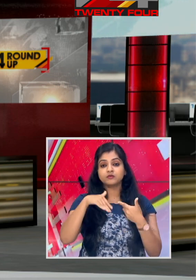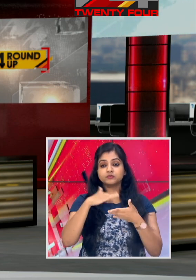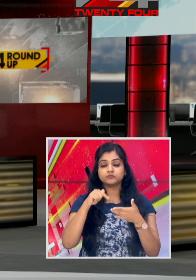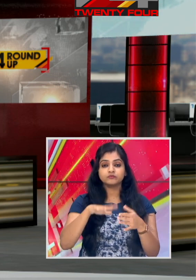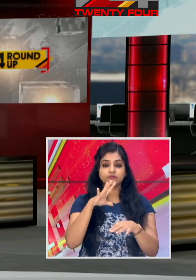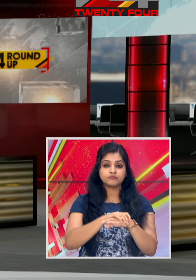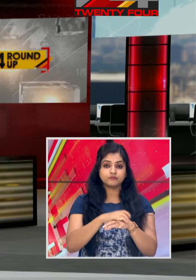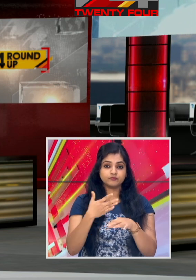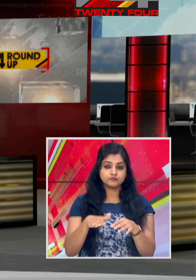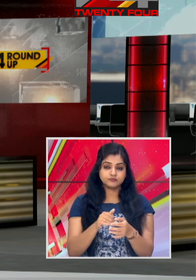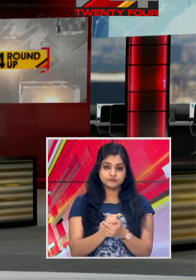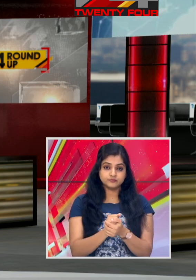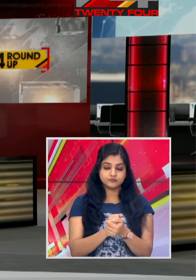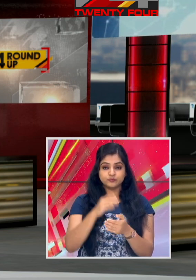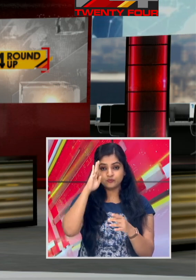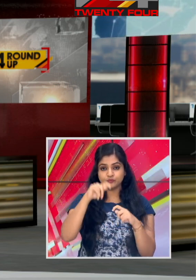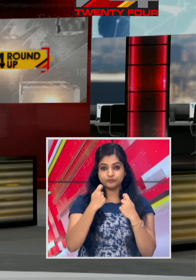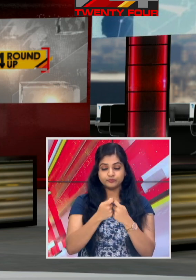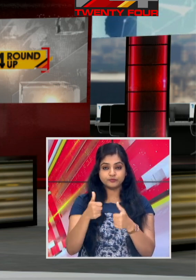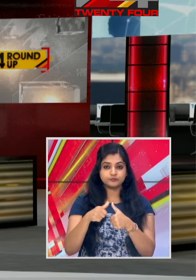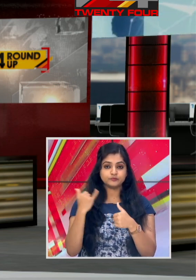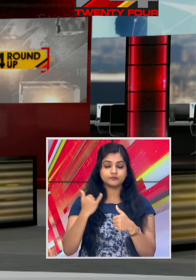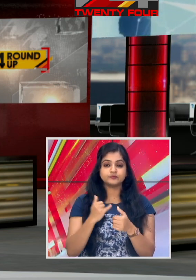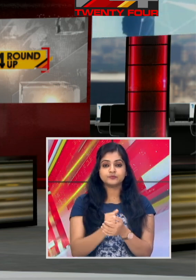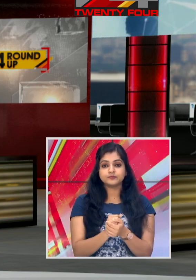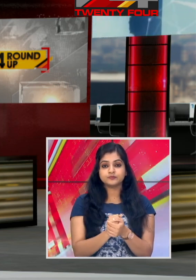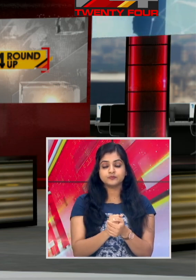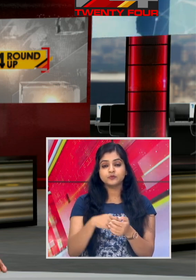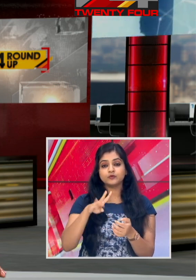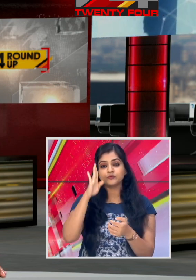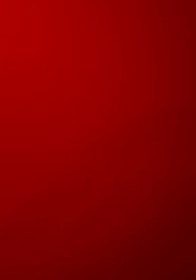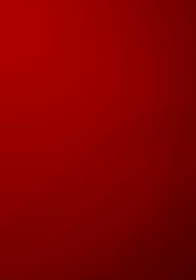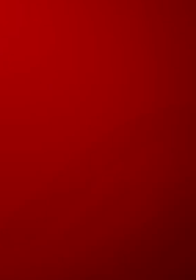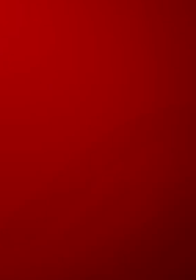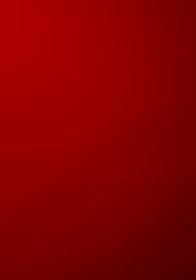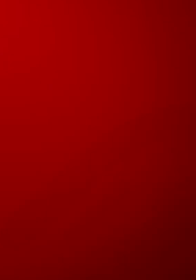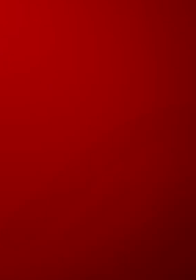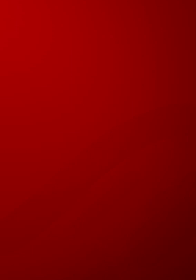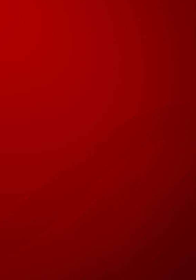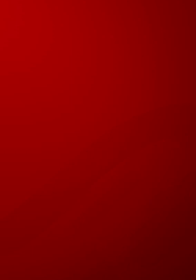പുറത്തു വരാനുണ്ട്. പോലീസിൻ്റെ ഭാഗത്തുനിന്ന് പ്രതികരണവും പ്രതീക്ഷിക്കുന്നുണ്ട്. ഇതോടെ 24 റൗണ്ട് പൂർണ്ണമാകുകയാണ്.